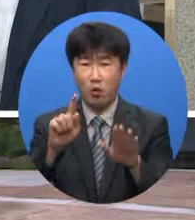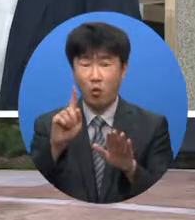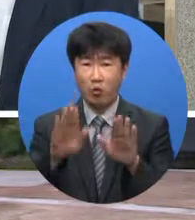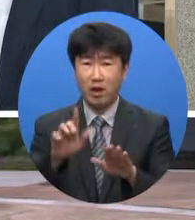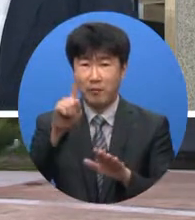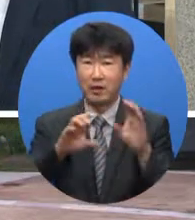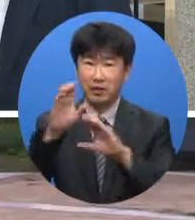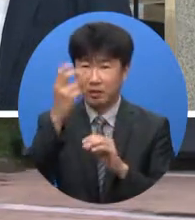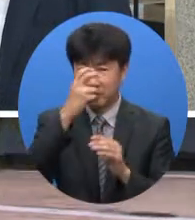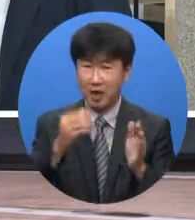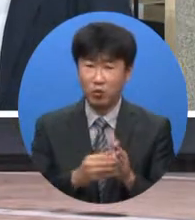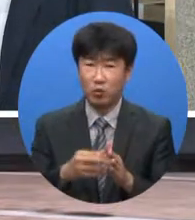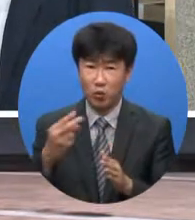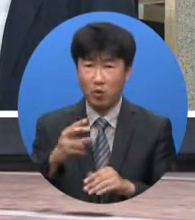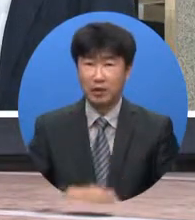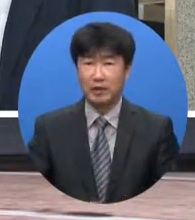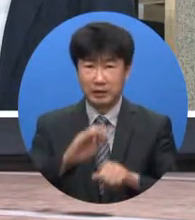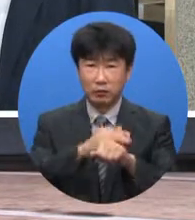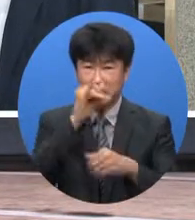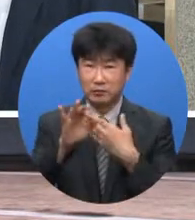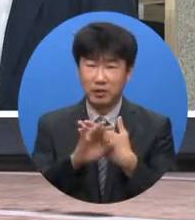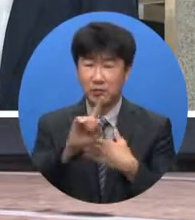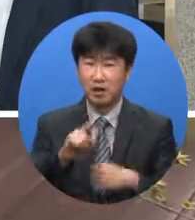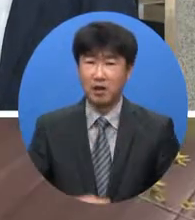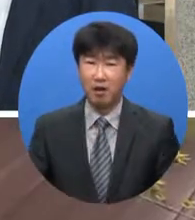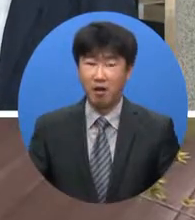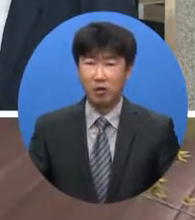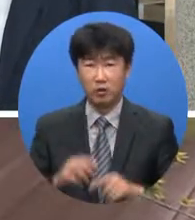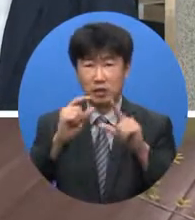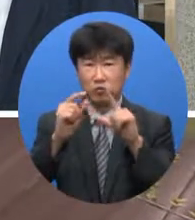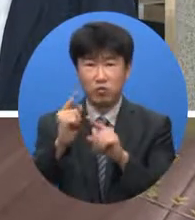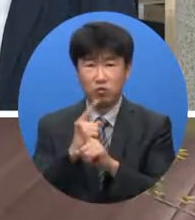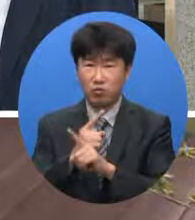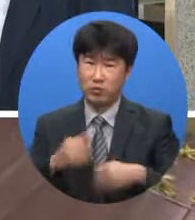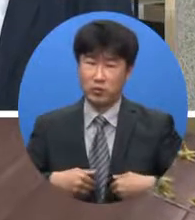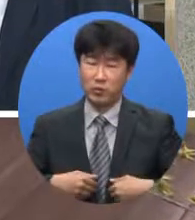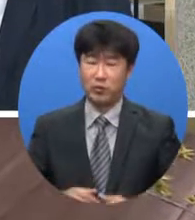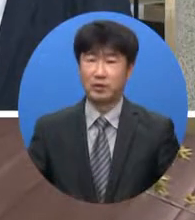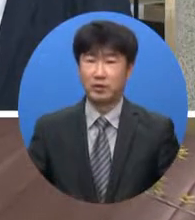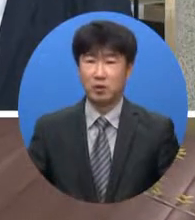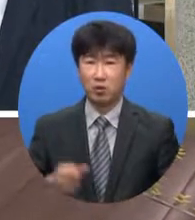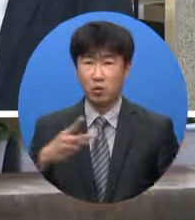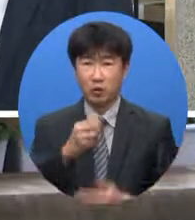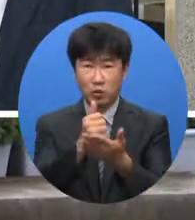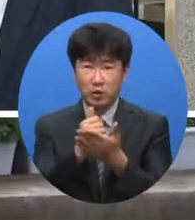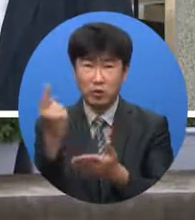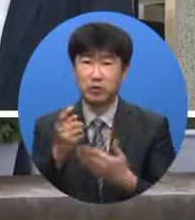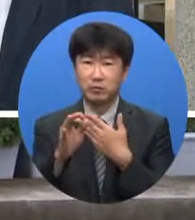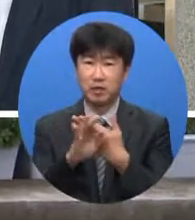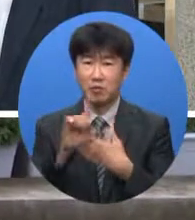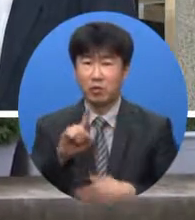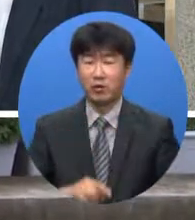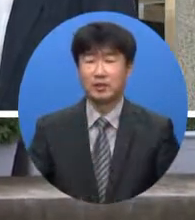전반적으로 오늘 한번 또 점검도 하고 잘못된 부분에 대해서는 일부 또 보완을 해야 될 것이고 또 그